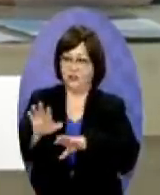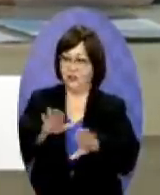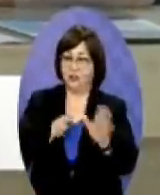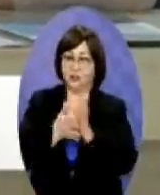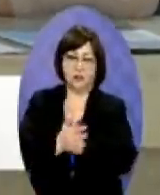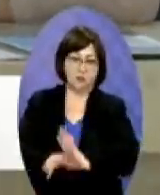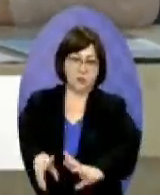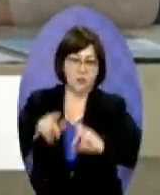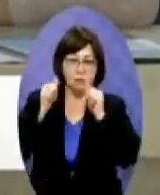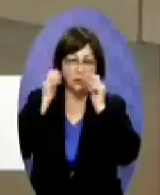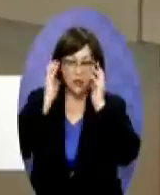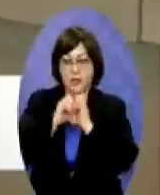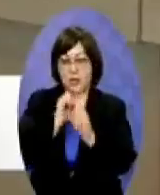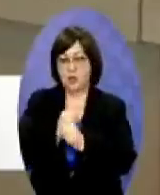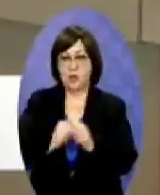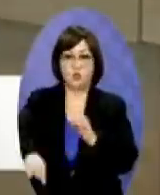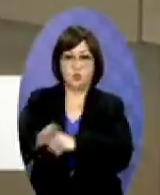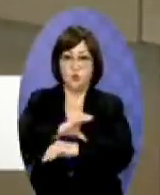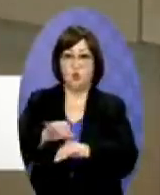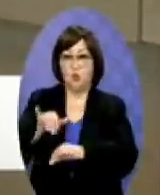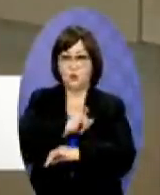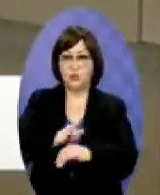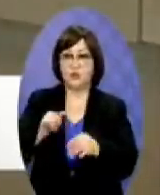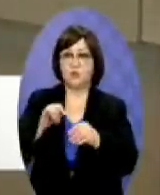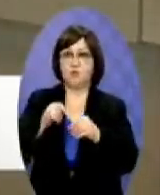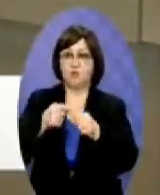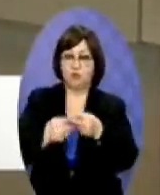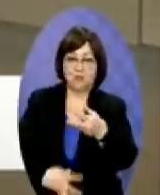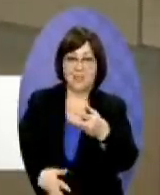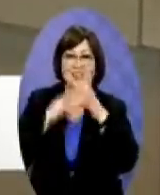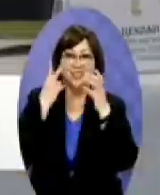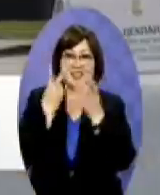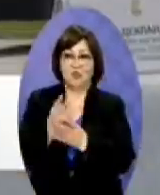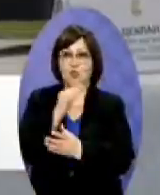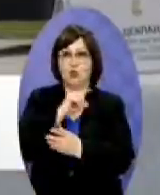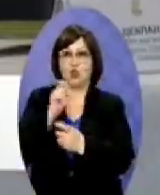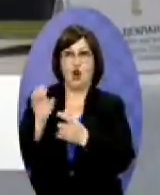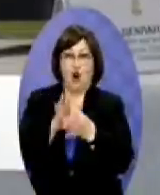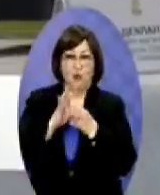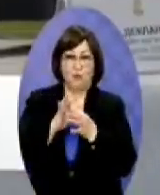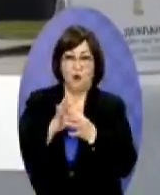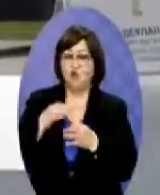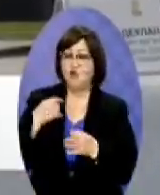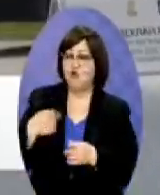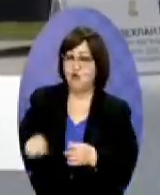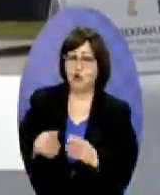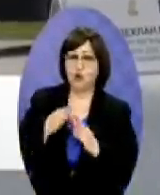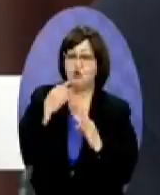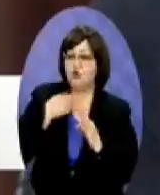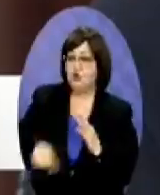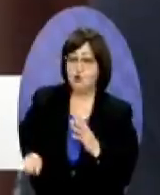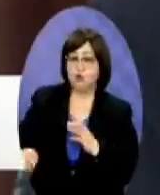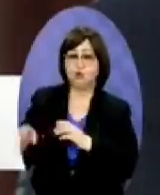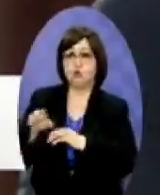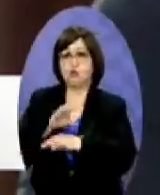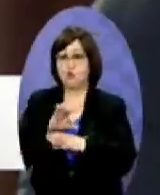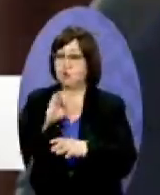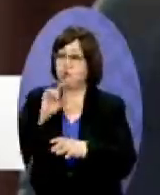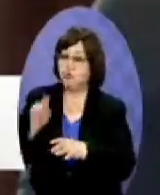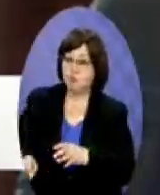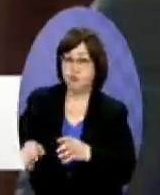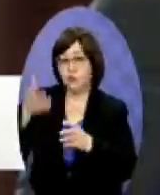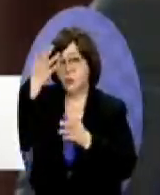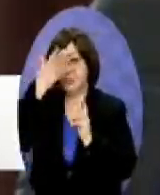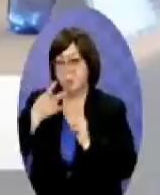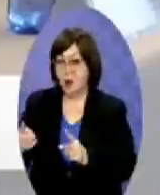хийж байгаа. Сумдыг улсын бүртгэлийн нэгдсэн сүлжээнд холбох нь зөвхөн иргэдэд төдийгүй. Тухайн сум орон нутагт үйл ажиллагаа явуулж байгаа төрийн байгууллага, шүүх